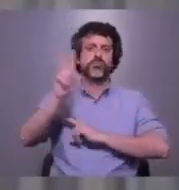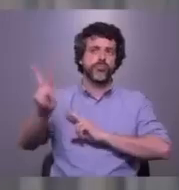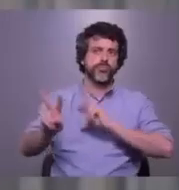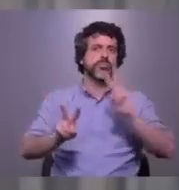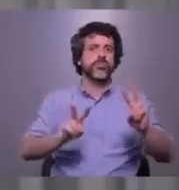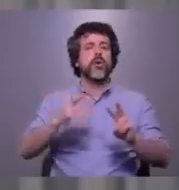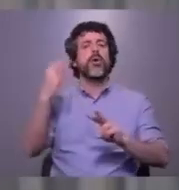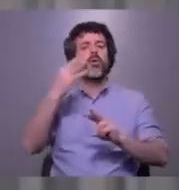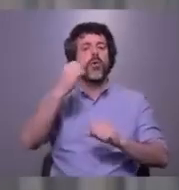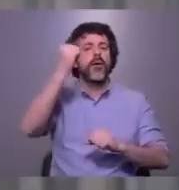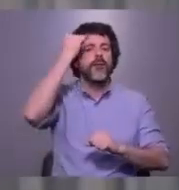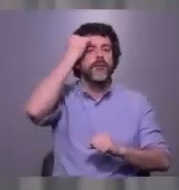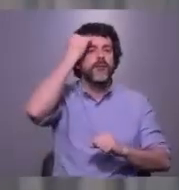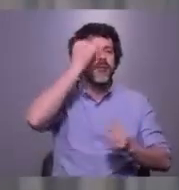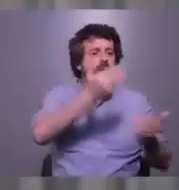si convertisse,